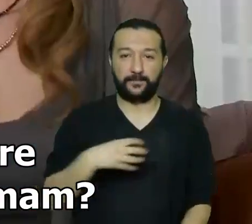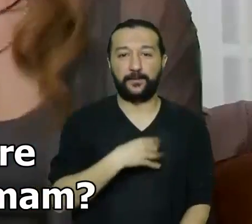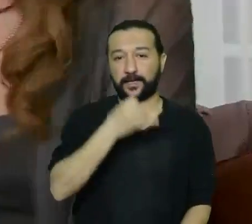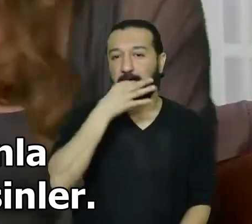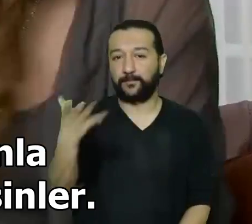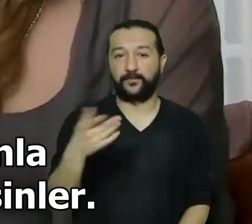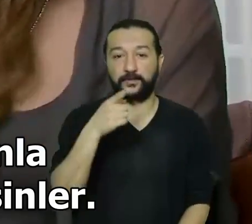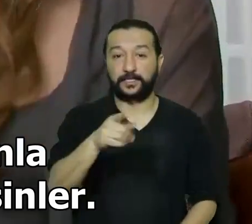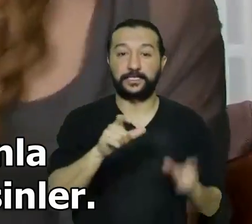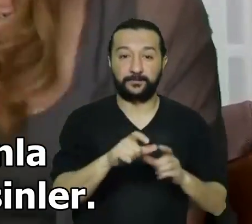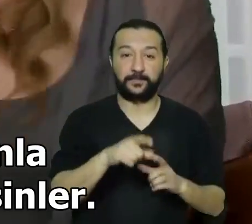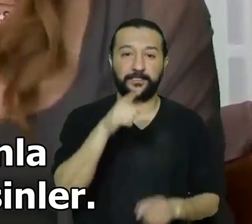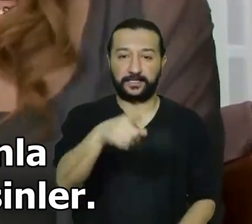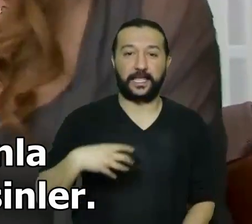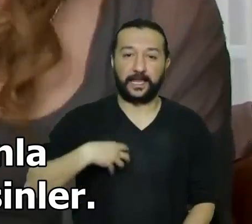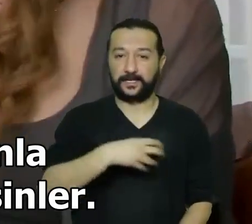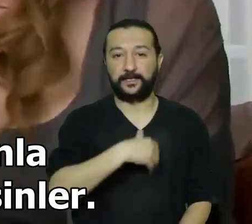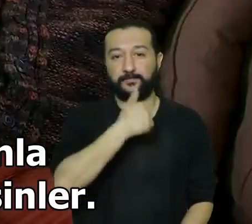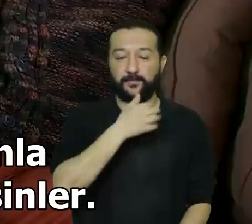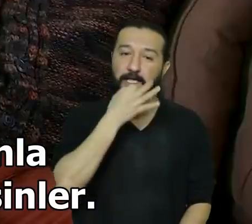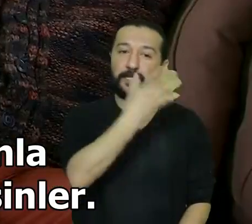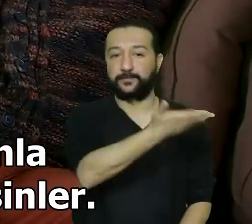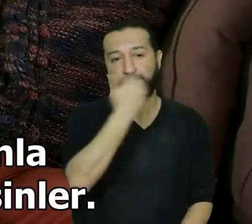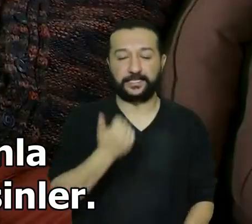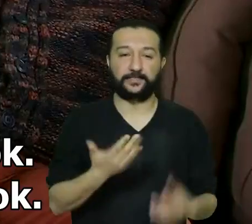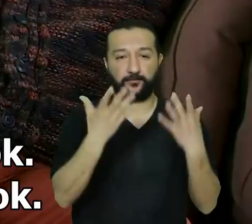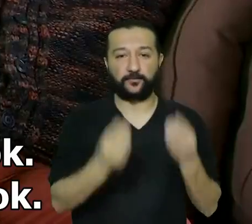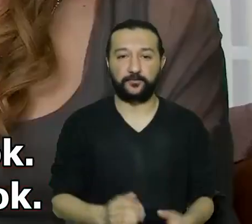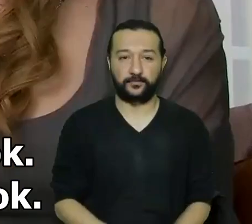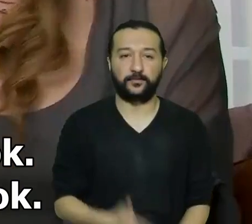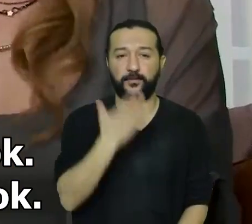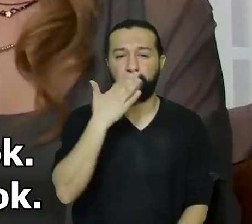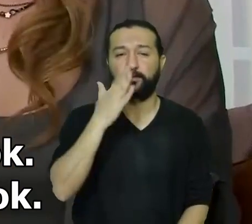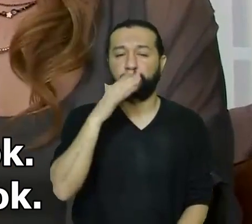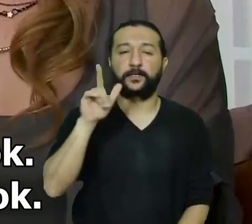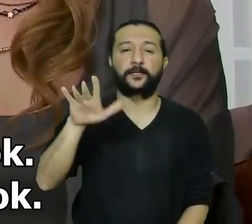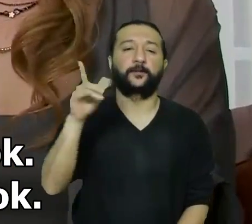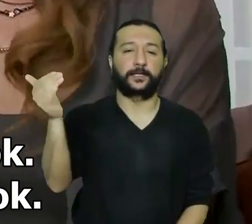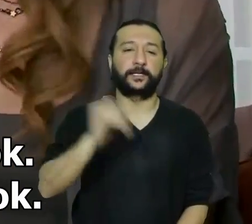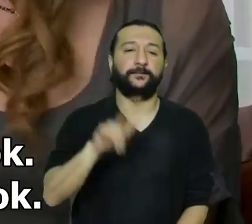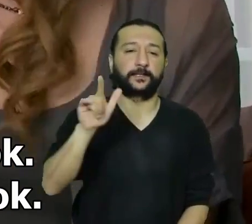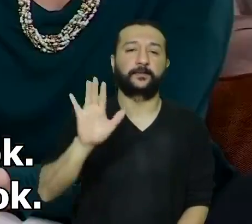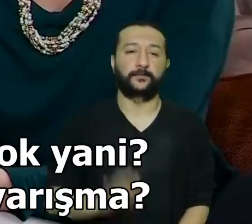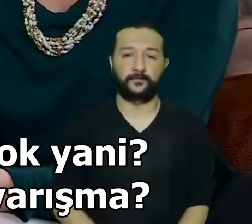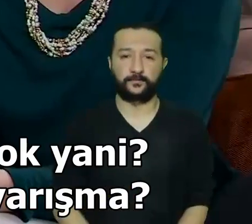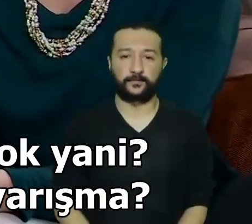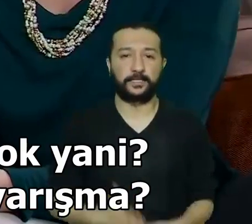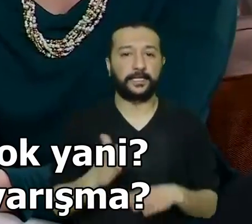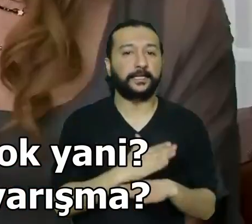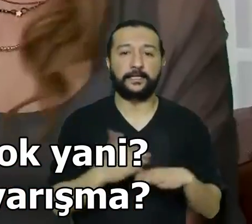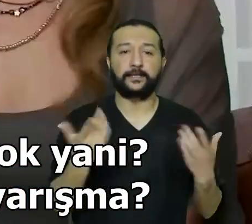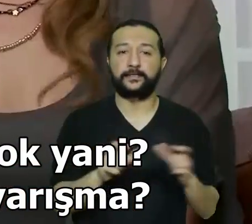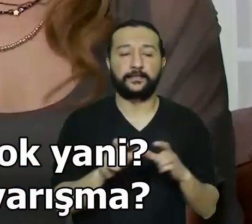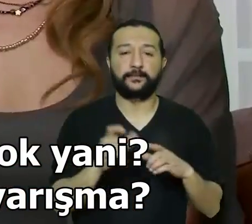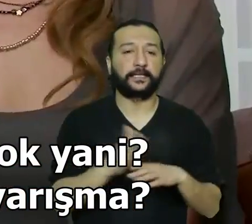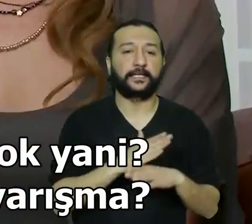tamam? Sarpişkom, sen de Anişkon'la Babişkon'u çağır, onlar da gelsinler. Yok yok hayatım, gerek yok. Onların gelmesine gerek yok. Neden